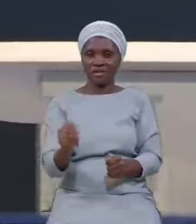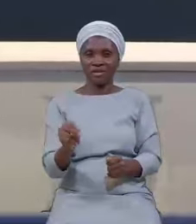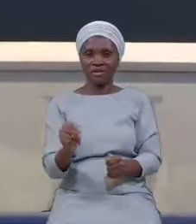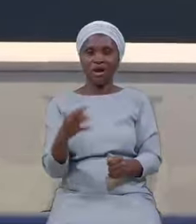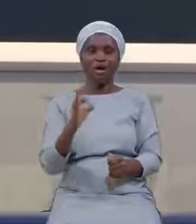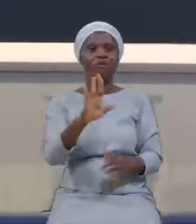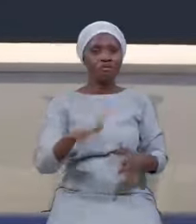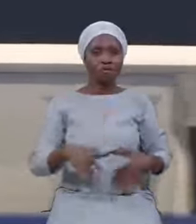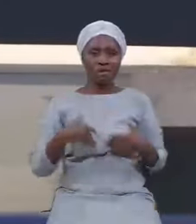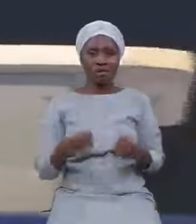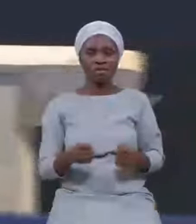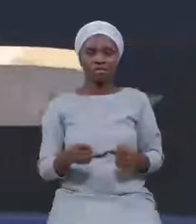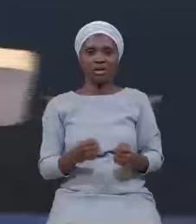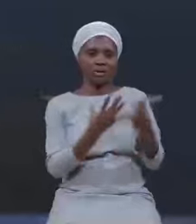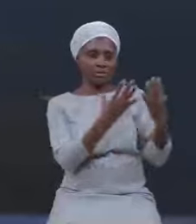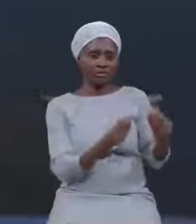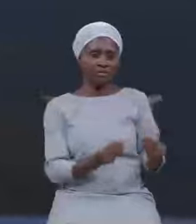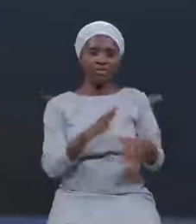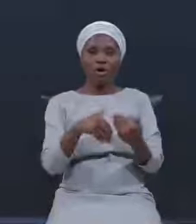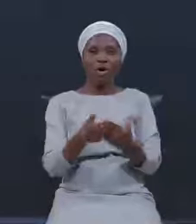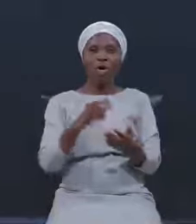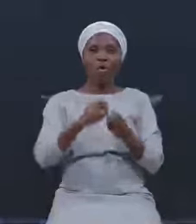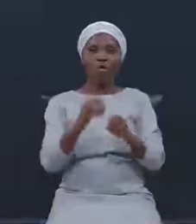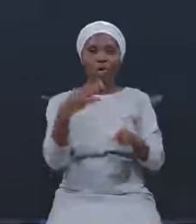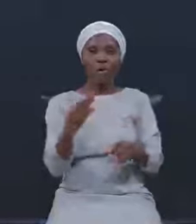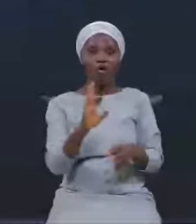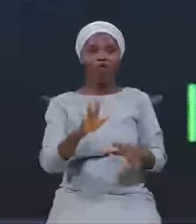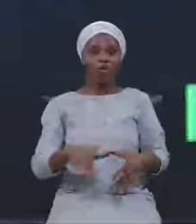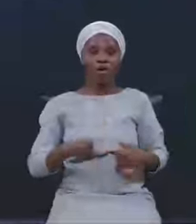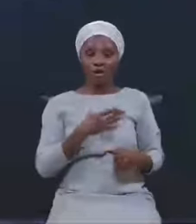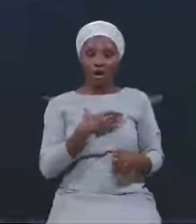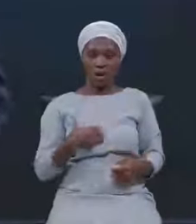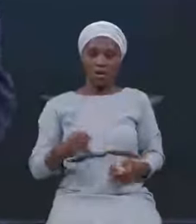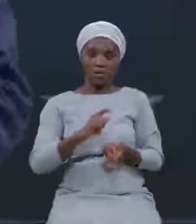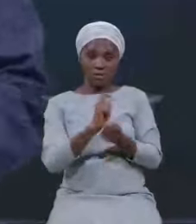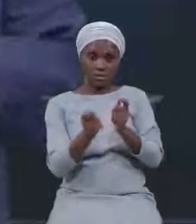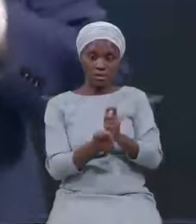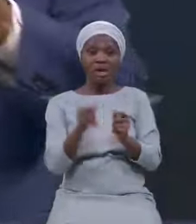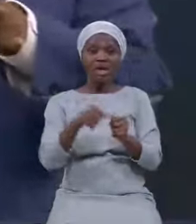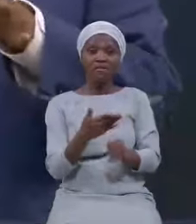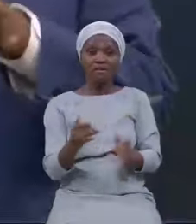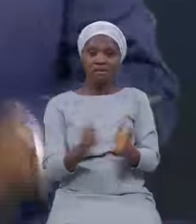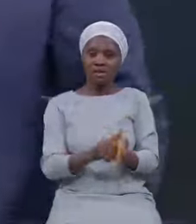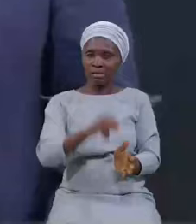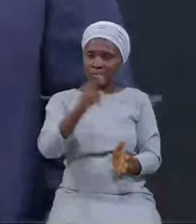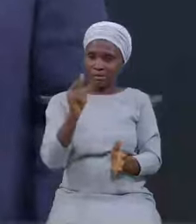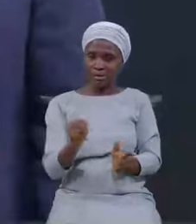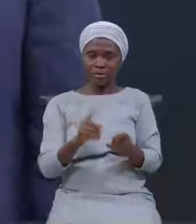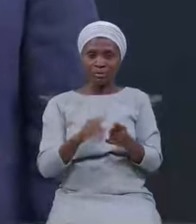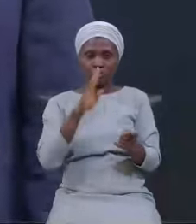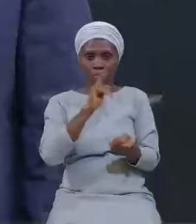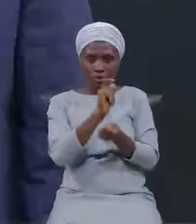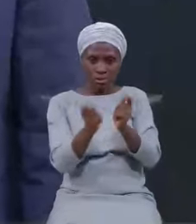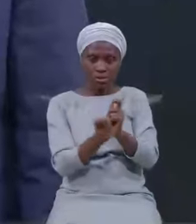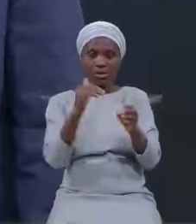de ta vie. Et il changera tout ce qui doit être changé de ta vie ce soir. Et il le fera